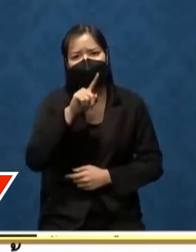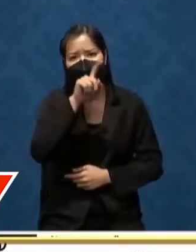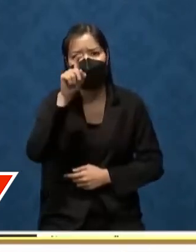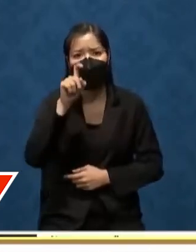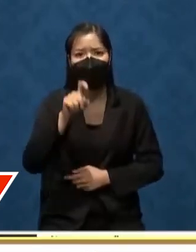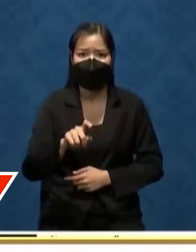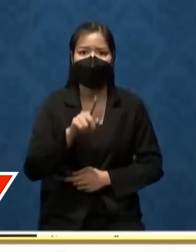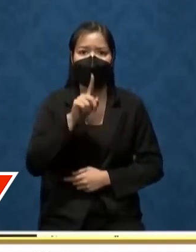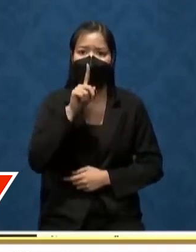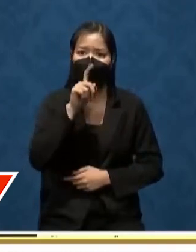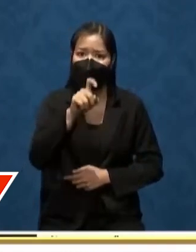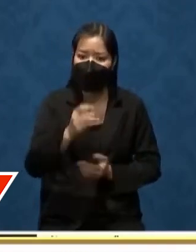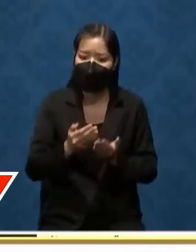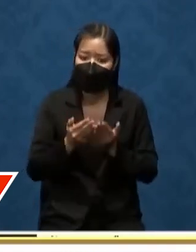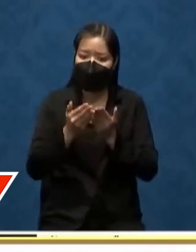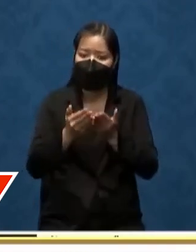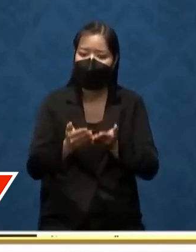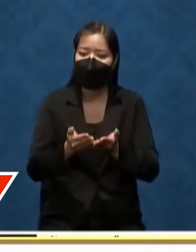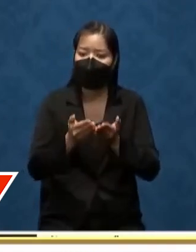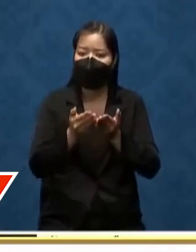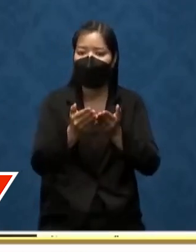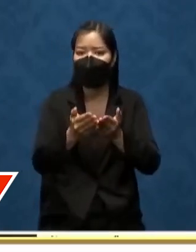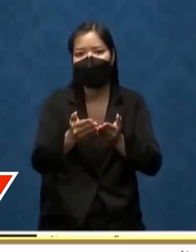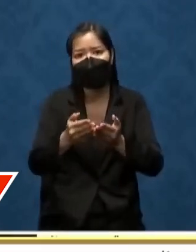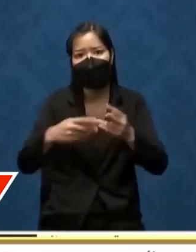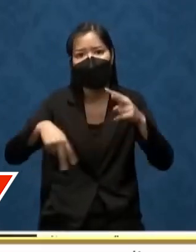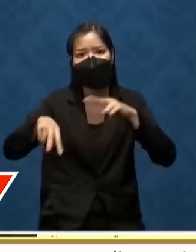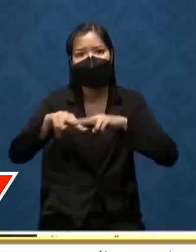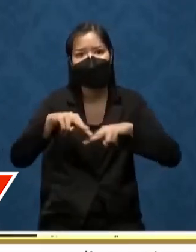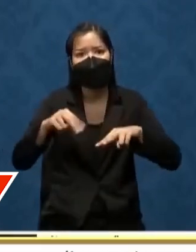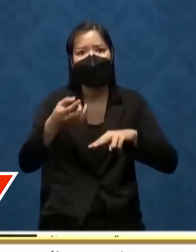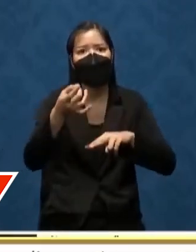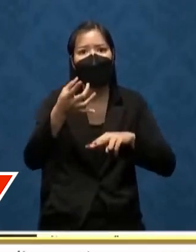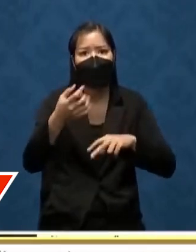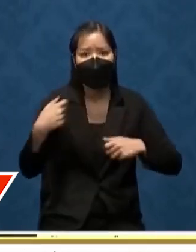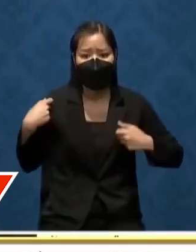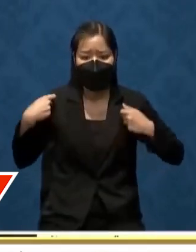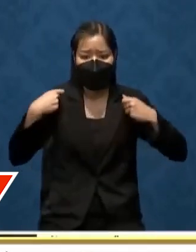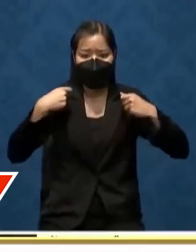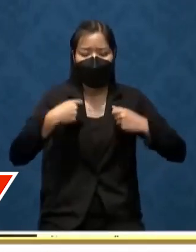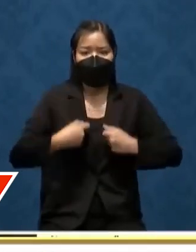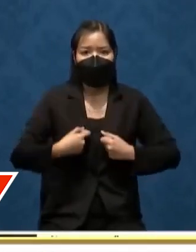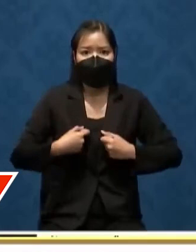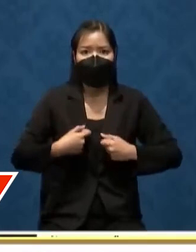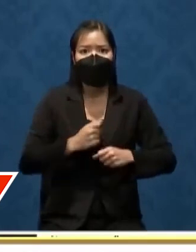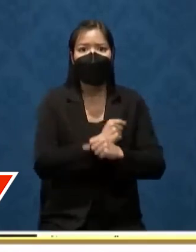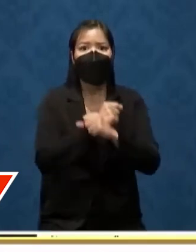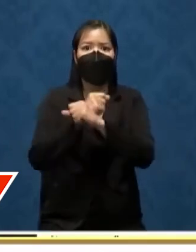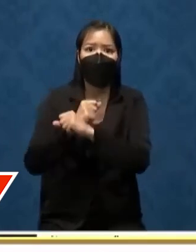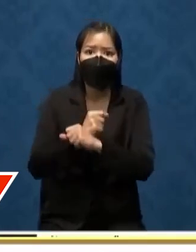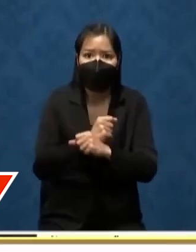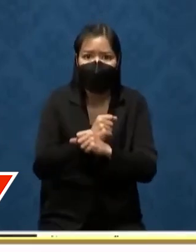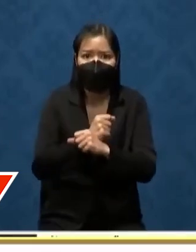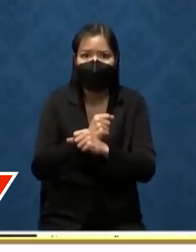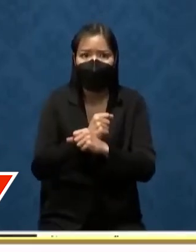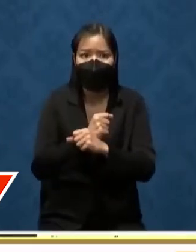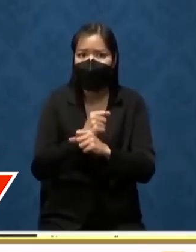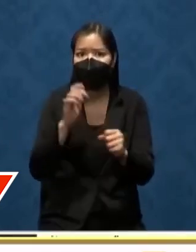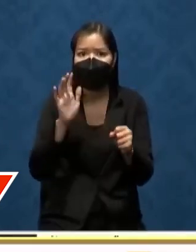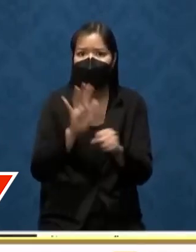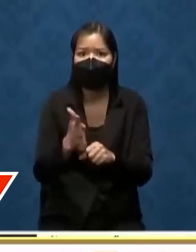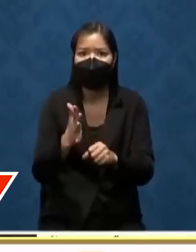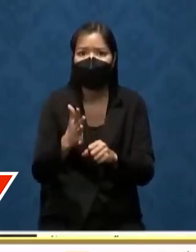ตะเวนอะไรท่านออกไปราดตะเวนชูชีพทานยไม่มีกำลงพร้อมสำหบตัเองเลยถาเกท่เจอ